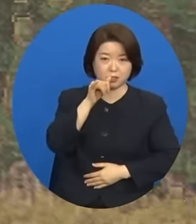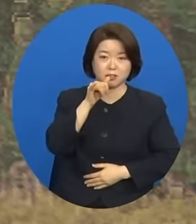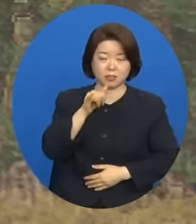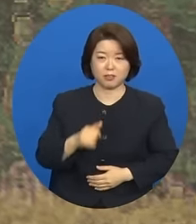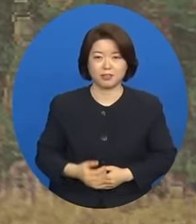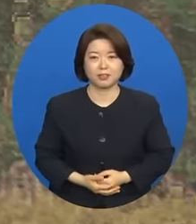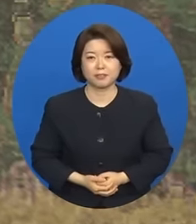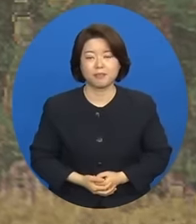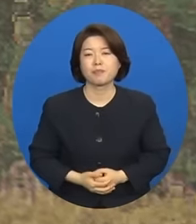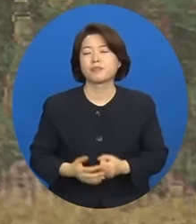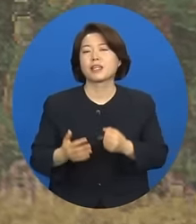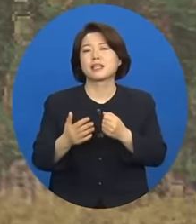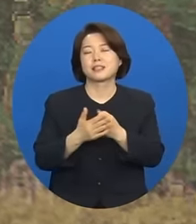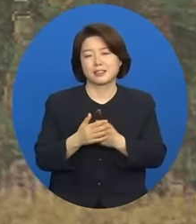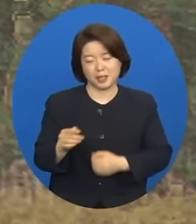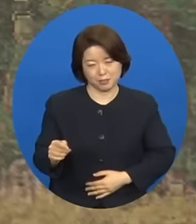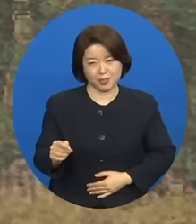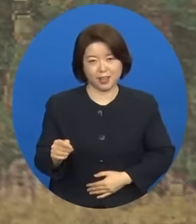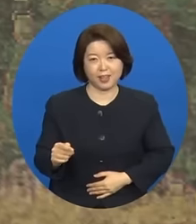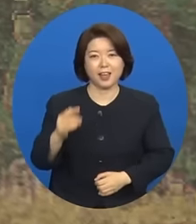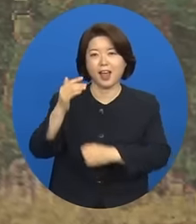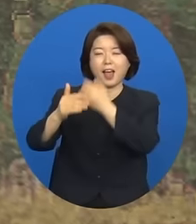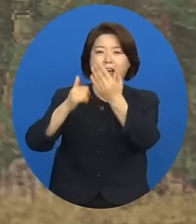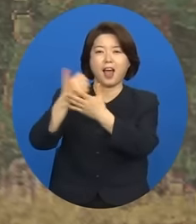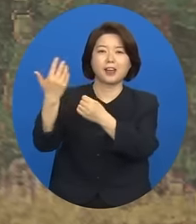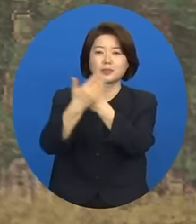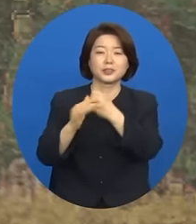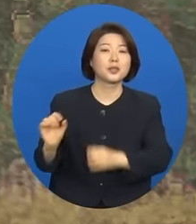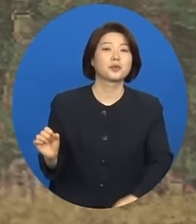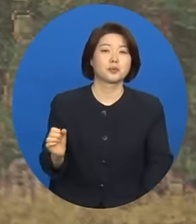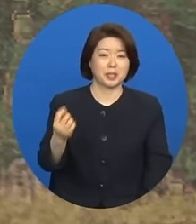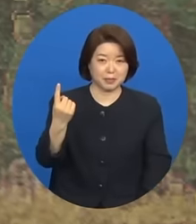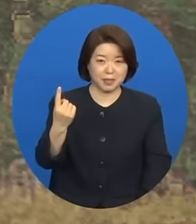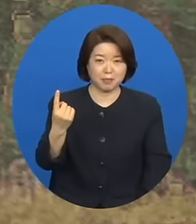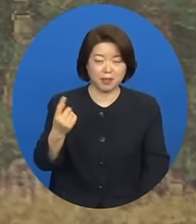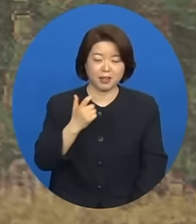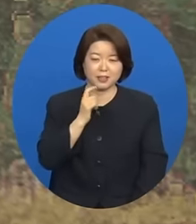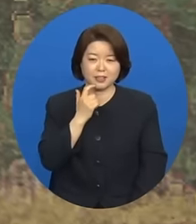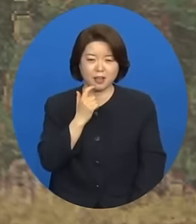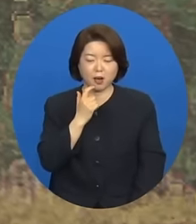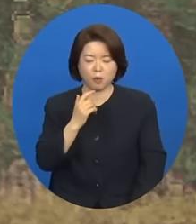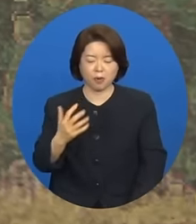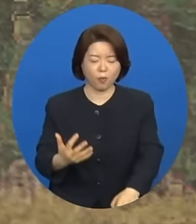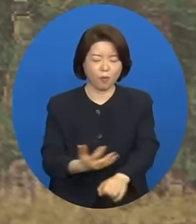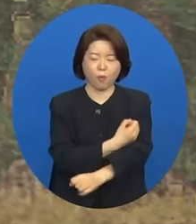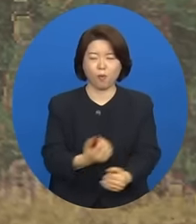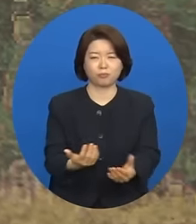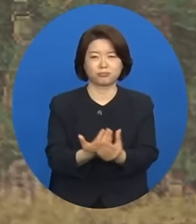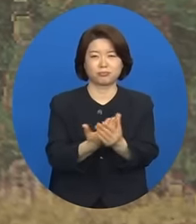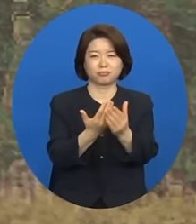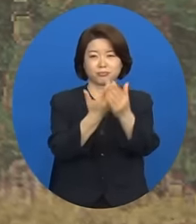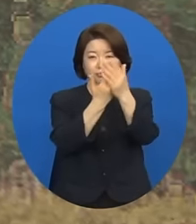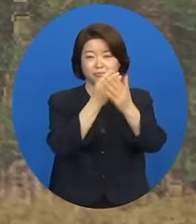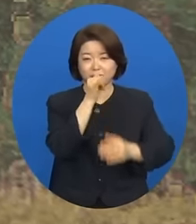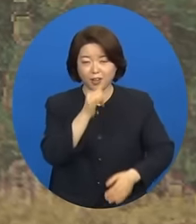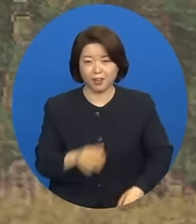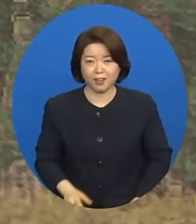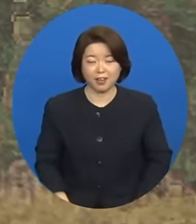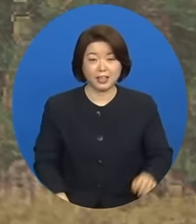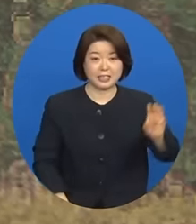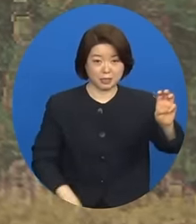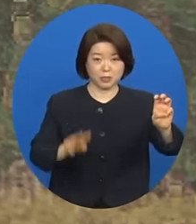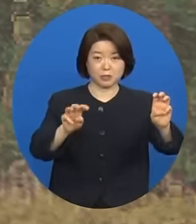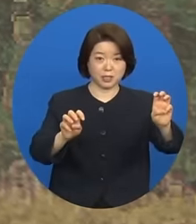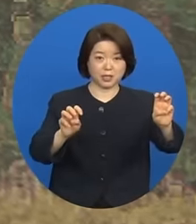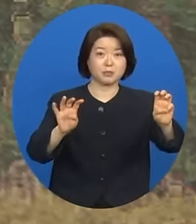기간이었다는 거예요. 그래서 하나님의 은혜로 말미암아 야곱이 굉장히 번창을 합니다. 그것이 30장